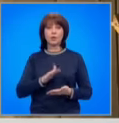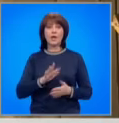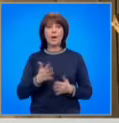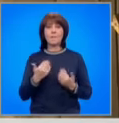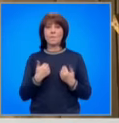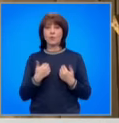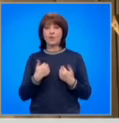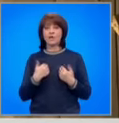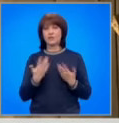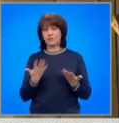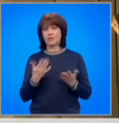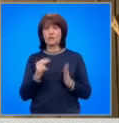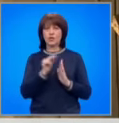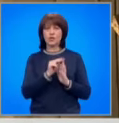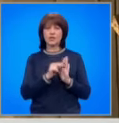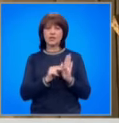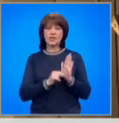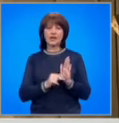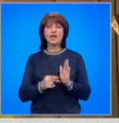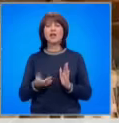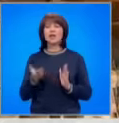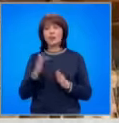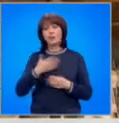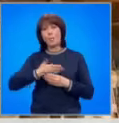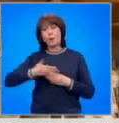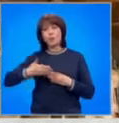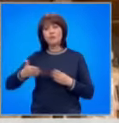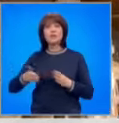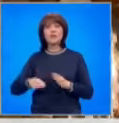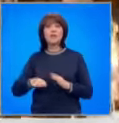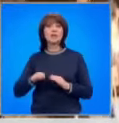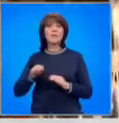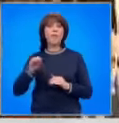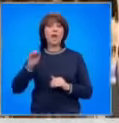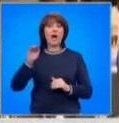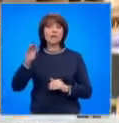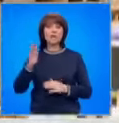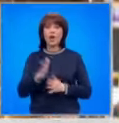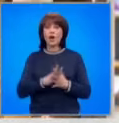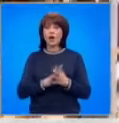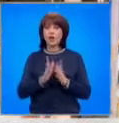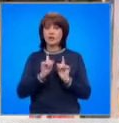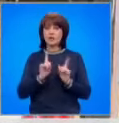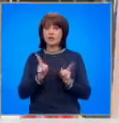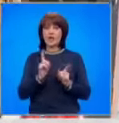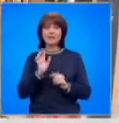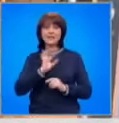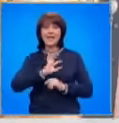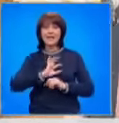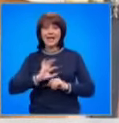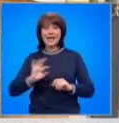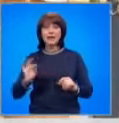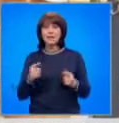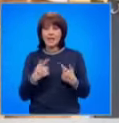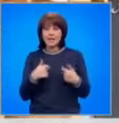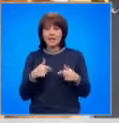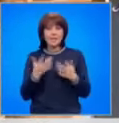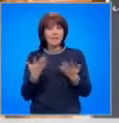гълби изчисления. Те ще нарастват все повече и повече. Така че хората трябва да са наясно с това, че ние няма как да работим